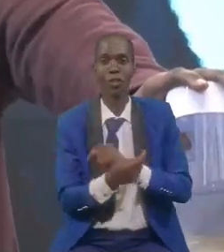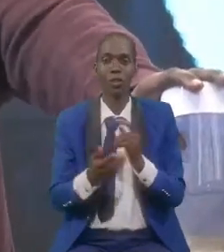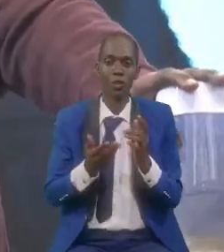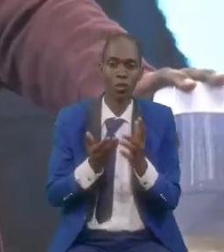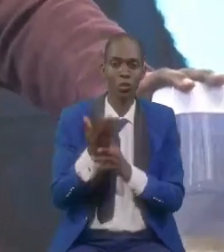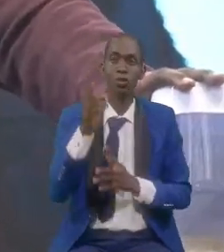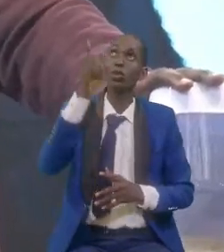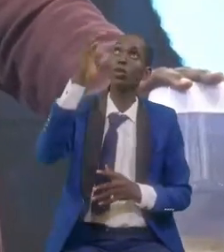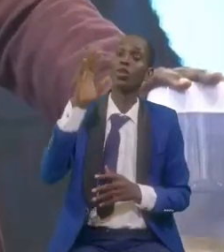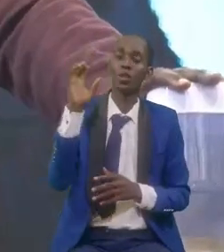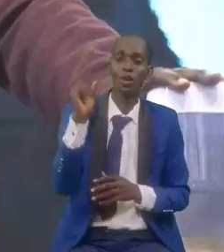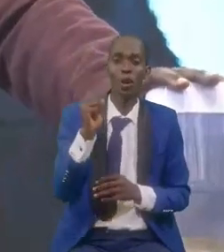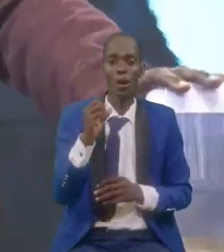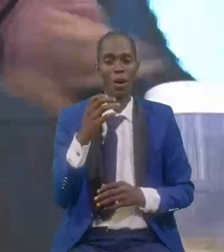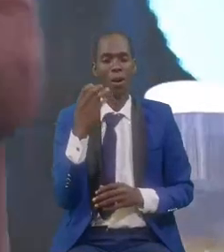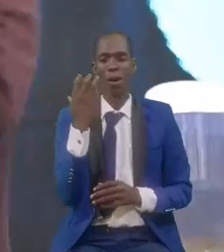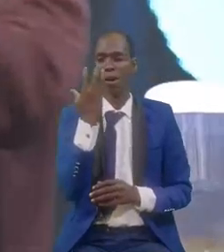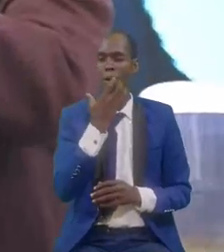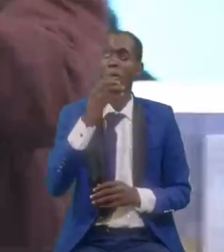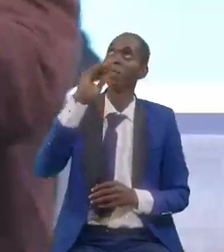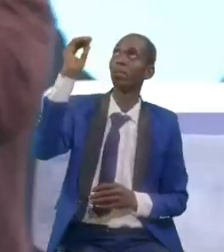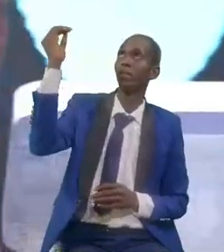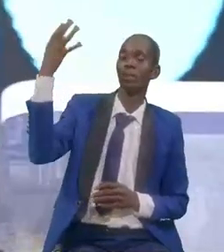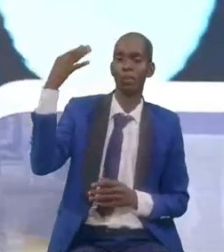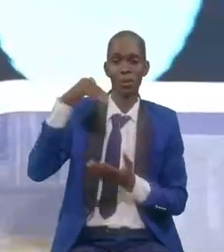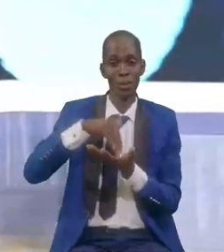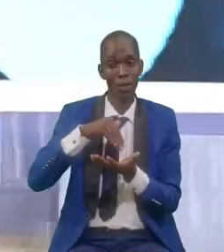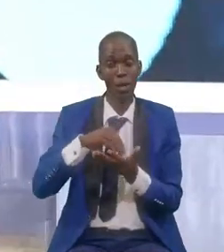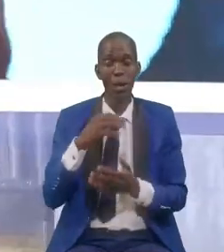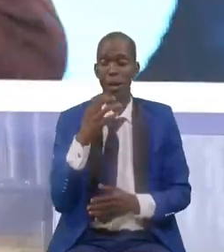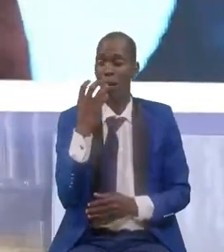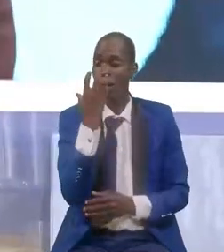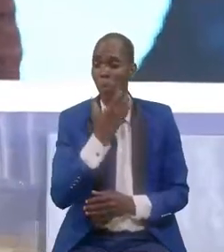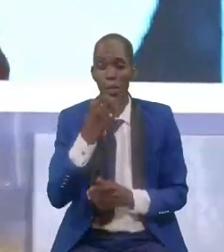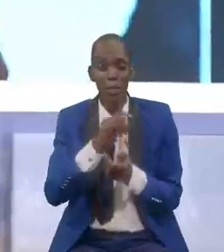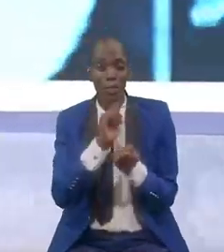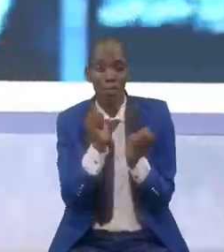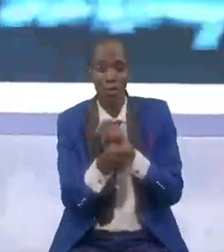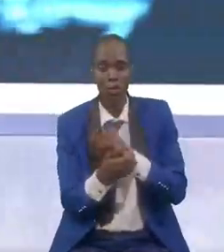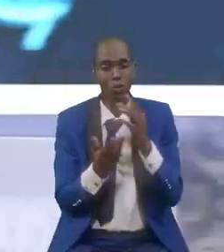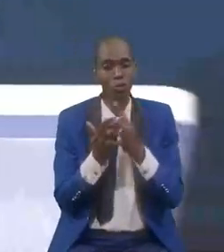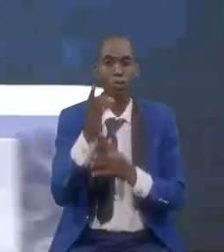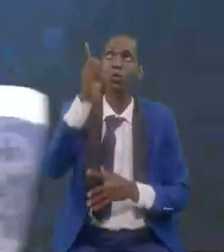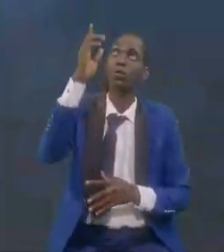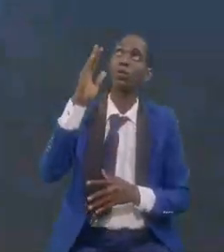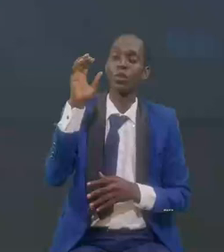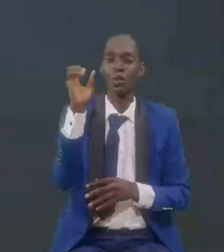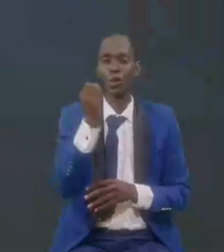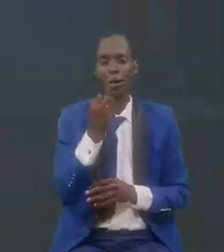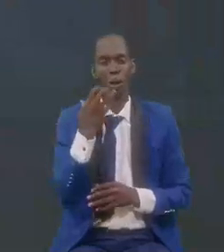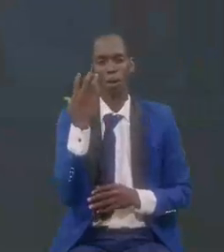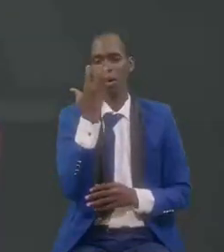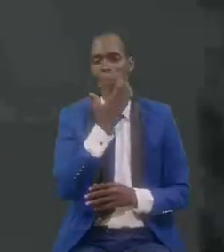grâce merveilleuse de Dieu. La grâce, la transformation merveilleuse à travers la grâce merveilleuse de Dieu. Il y a trois choses